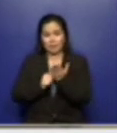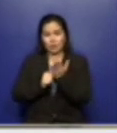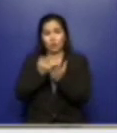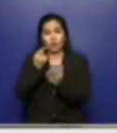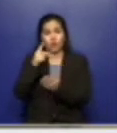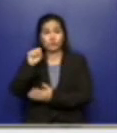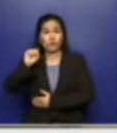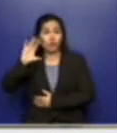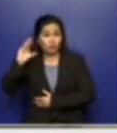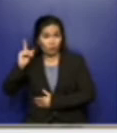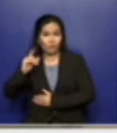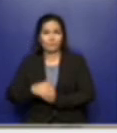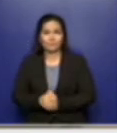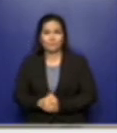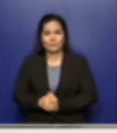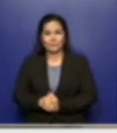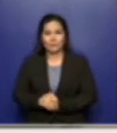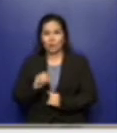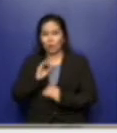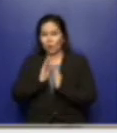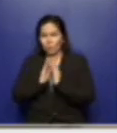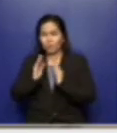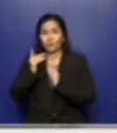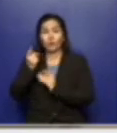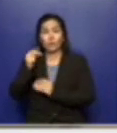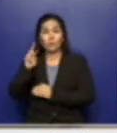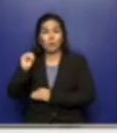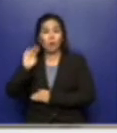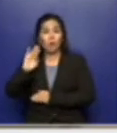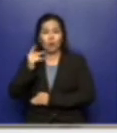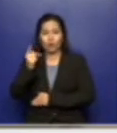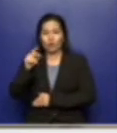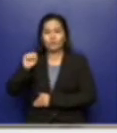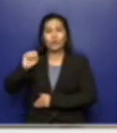ช.ก็ต้องขอบคุณครม.คสช.ครับด้วยความจริง